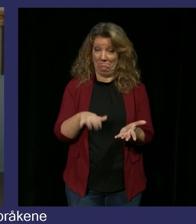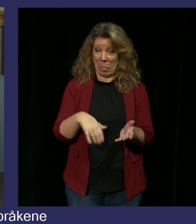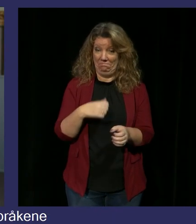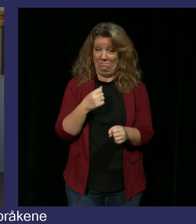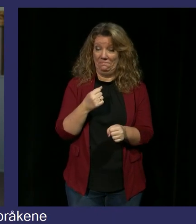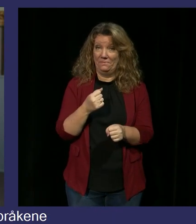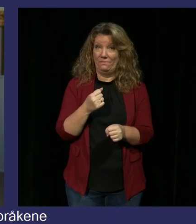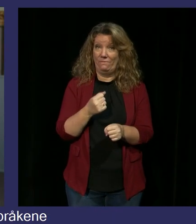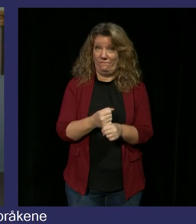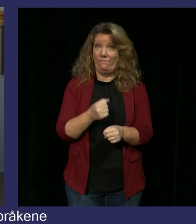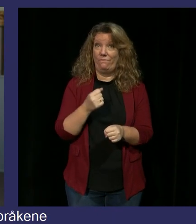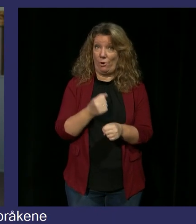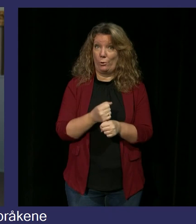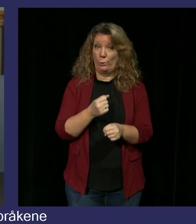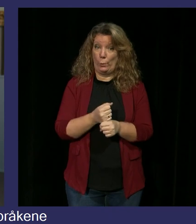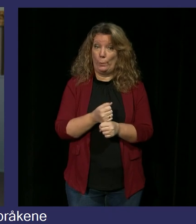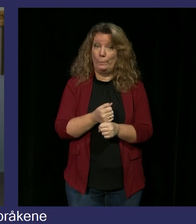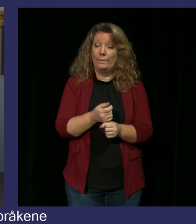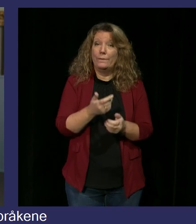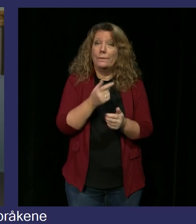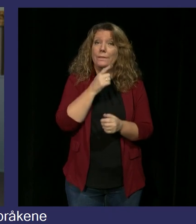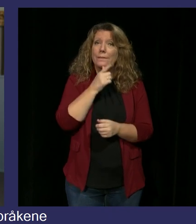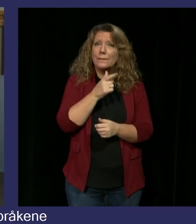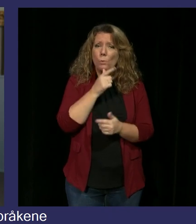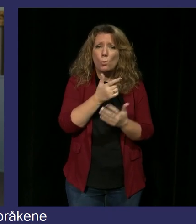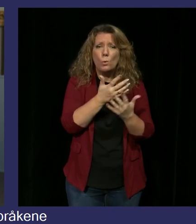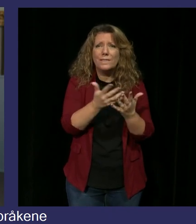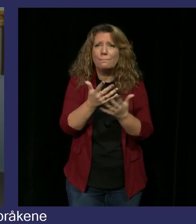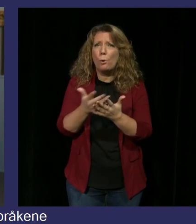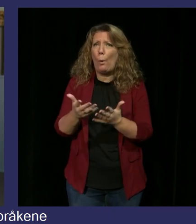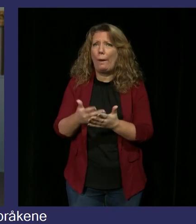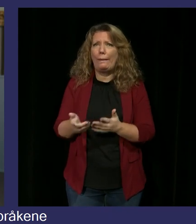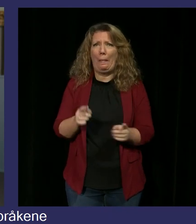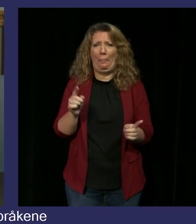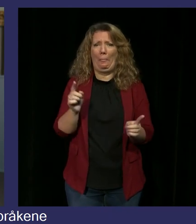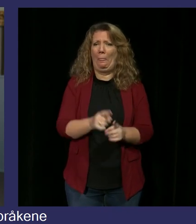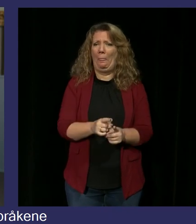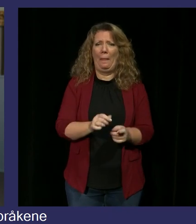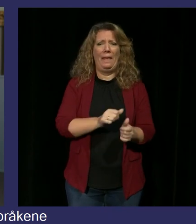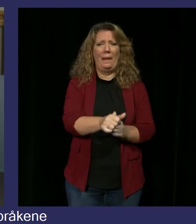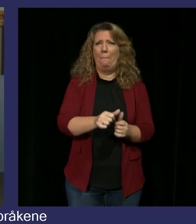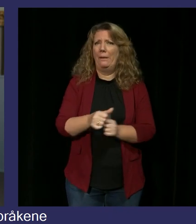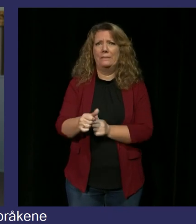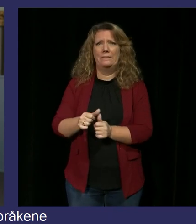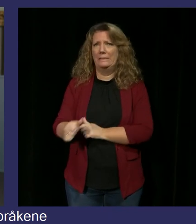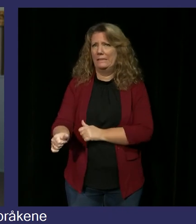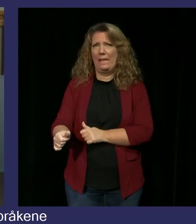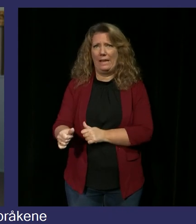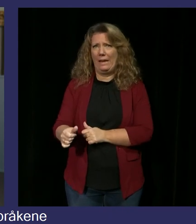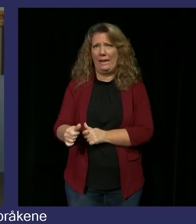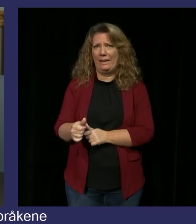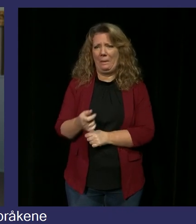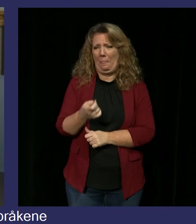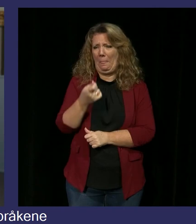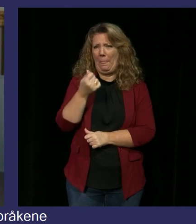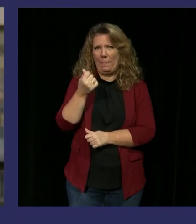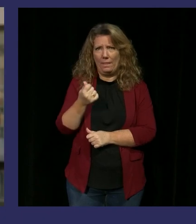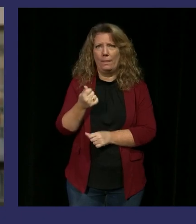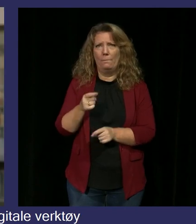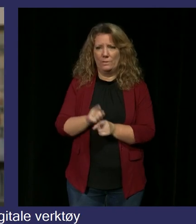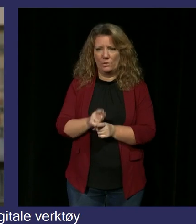at de små språkene er underrepresentert på de